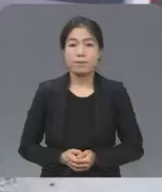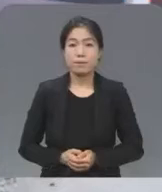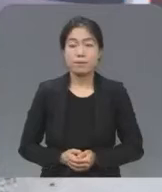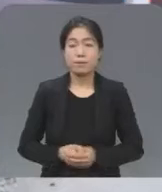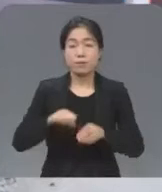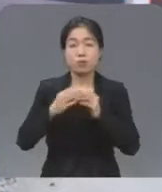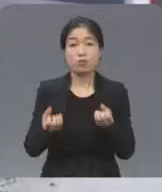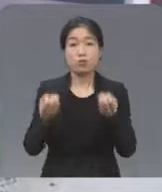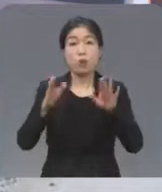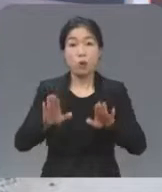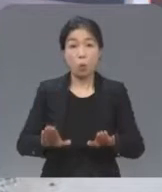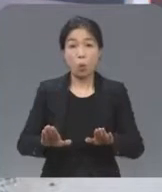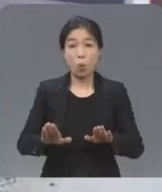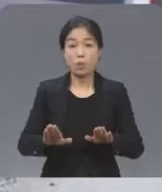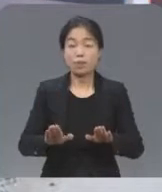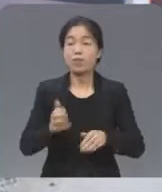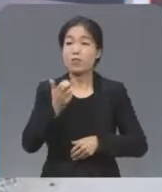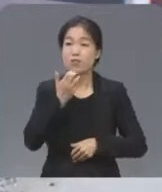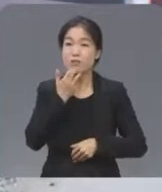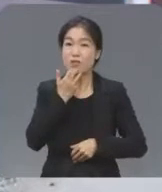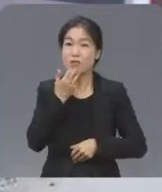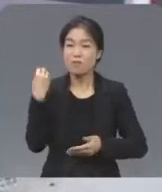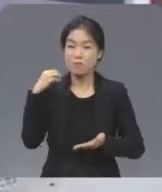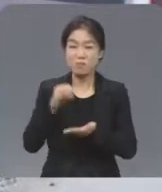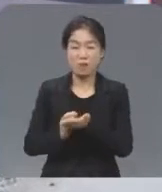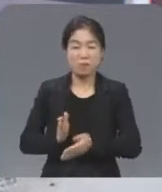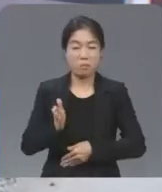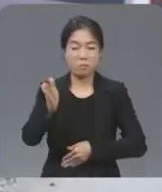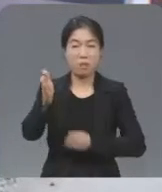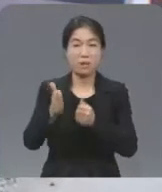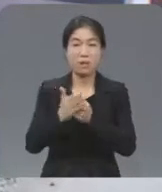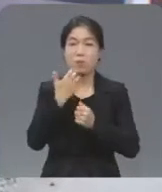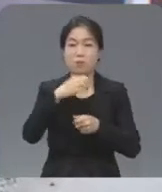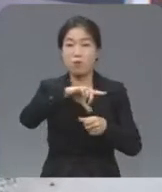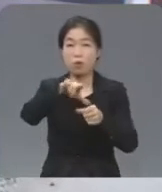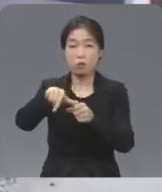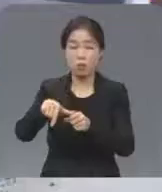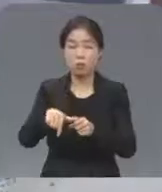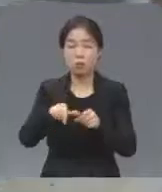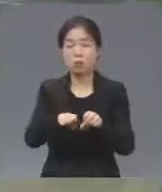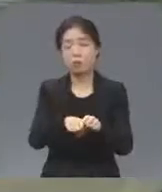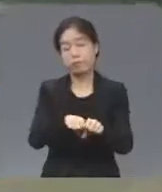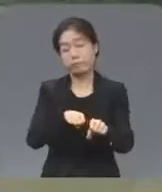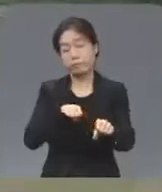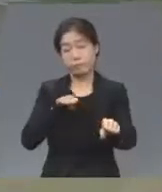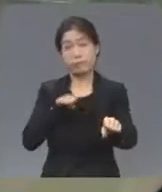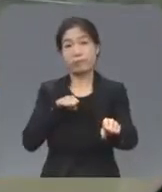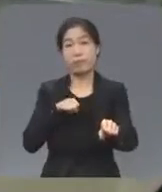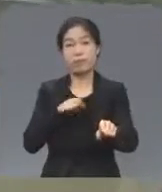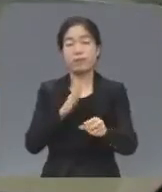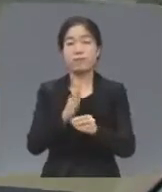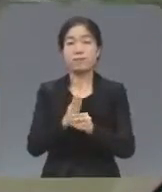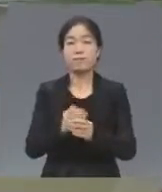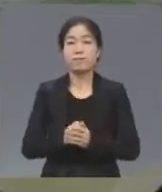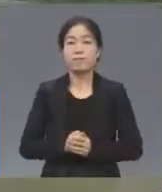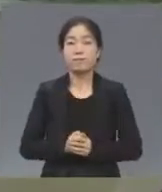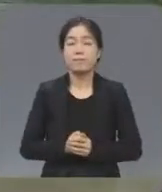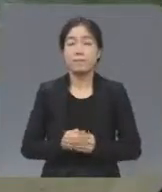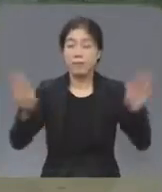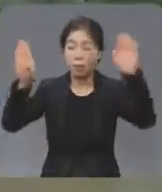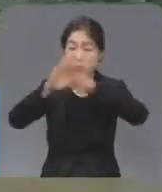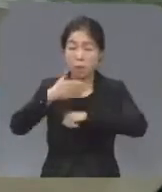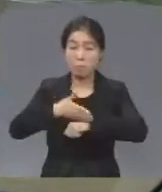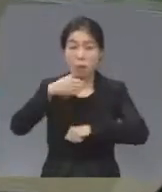추석인 오늘 본격적인 귀경 이 시작되면서 수도권 지역을 중심으로 차량 정체가 빚어지고 있습니다 단